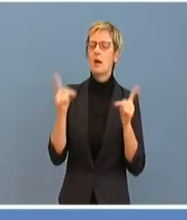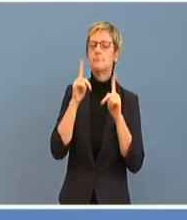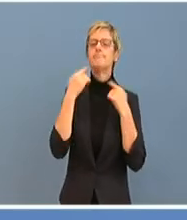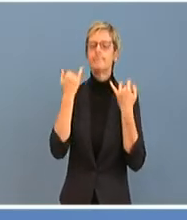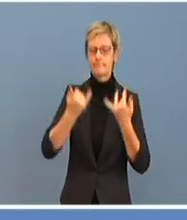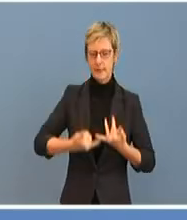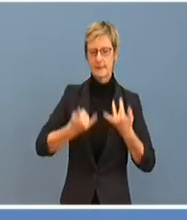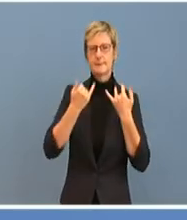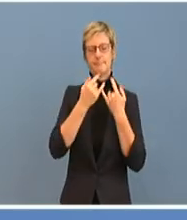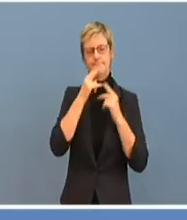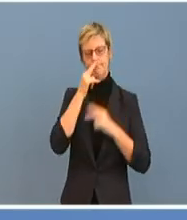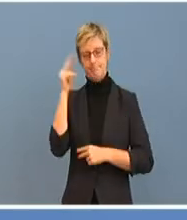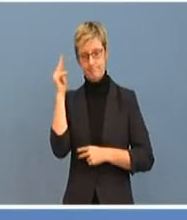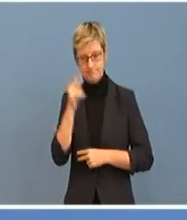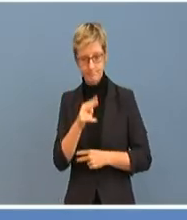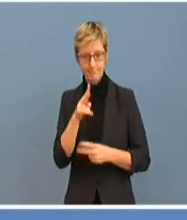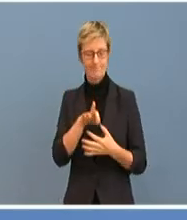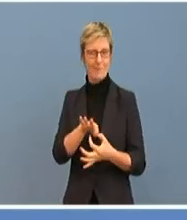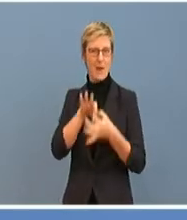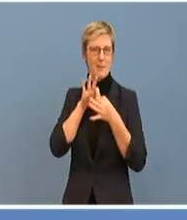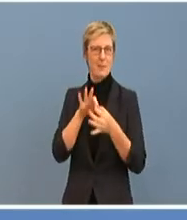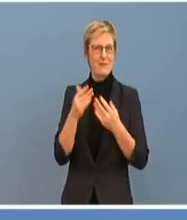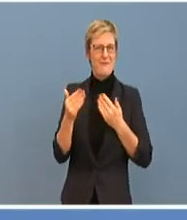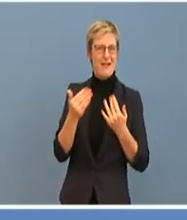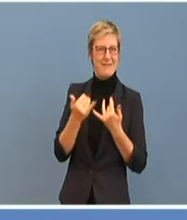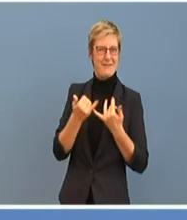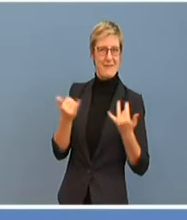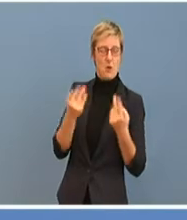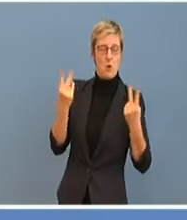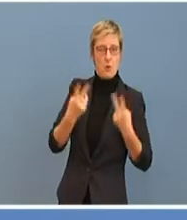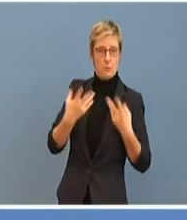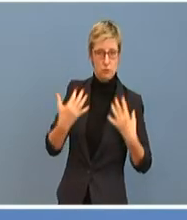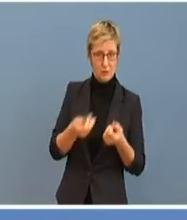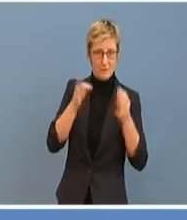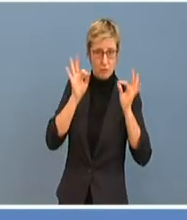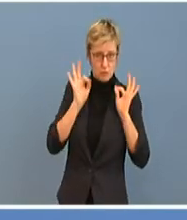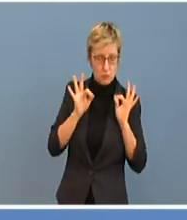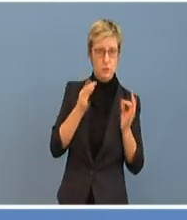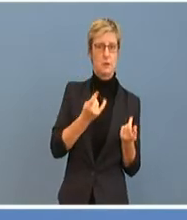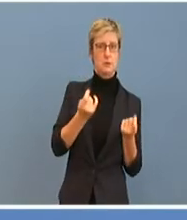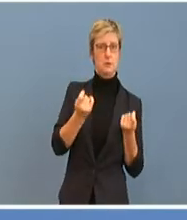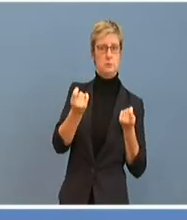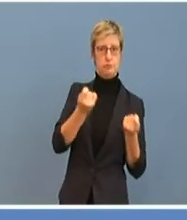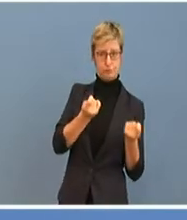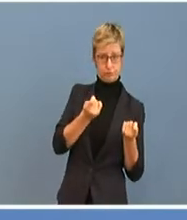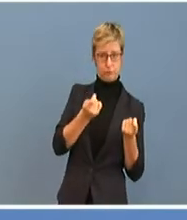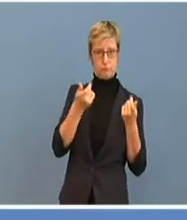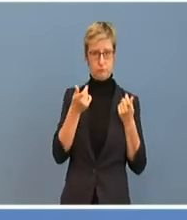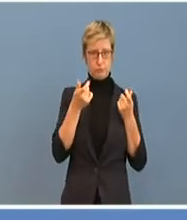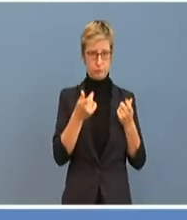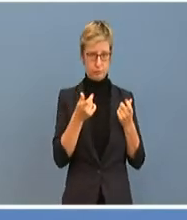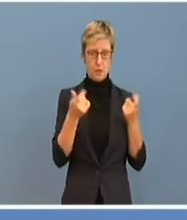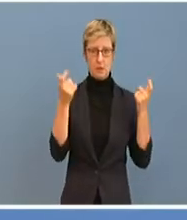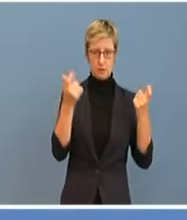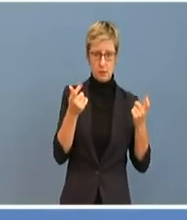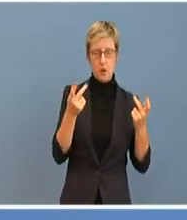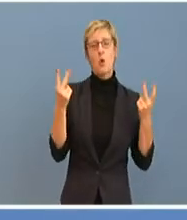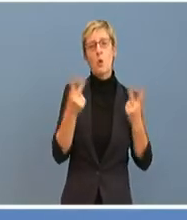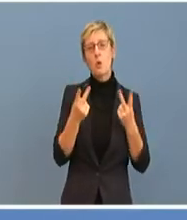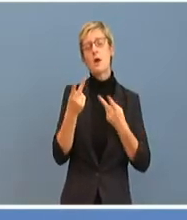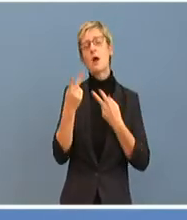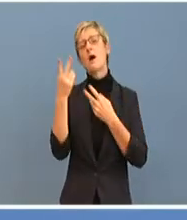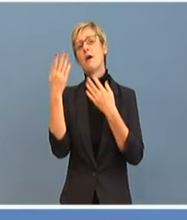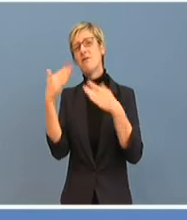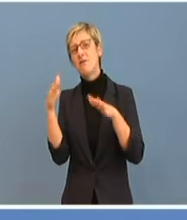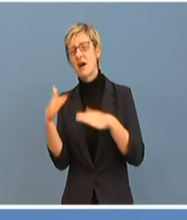entscheidet, ob wir uns erfolgreich gegen diese Entwicklung stemmen können oder ob uns die Zahlen in Richtung Winter und